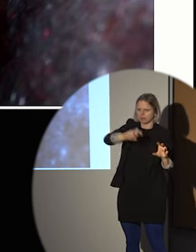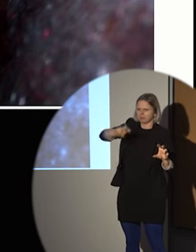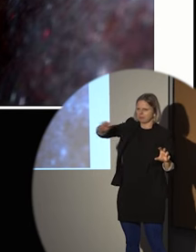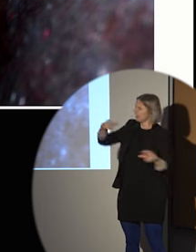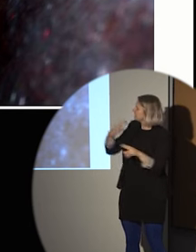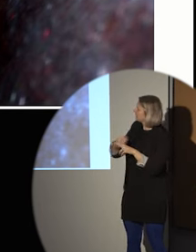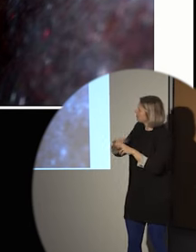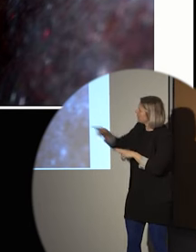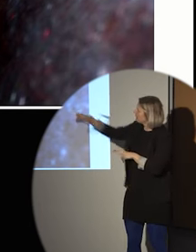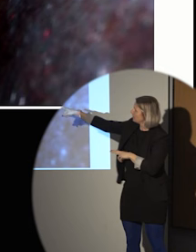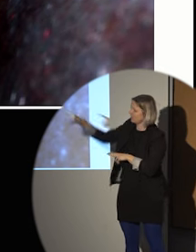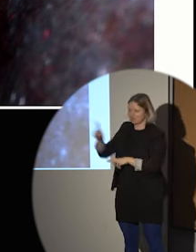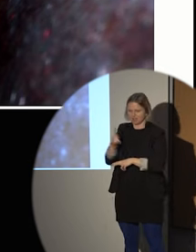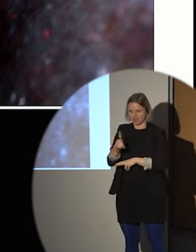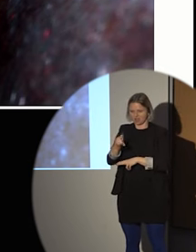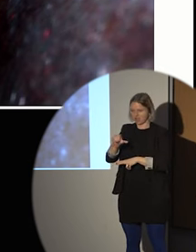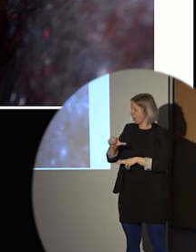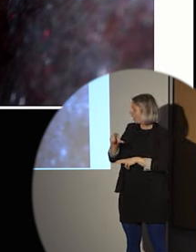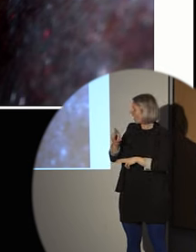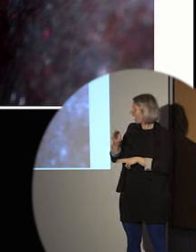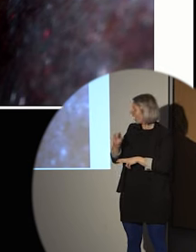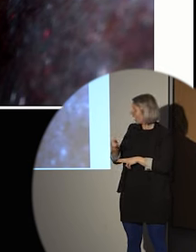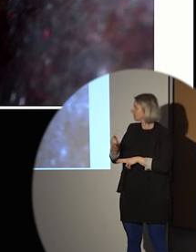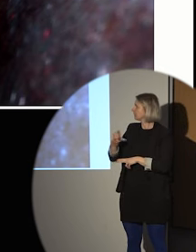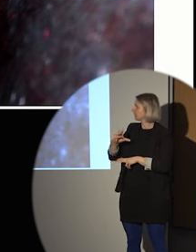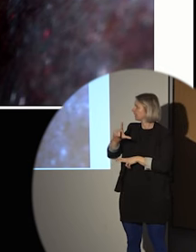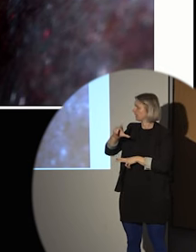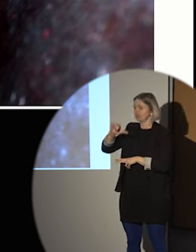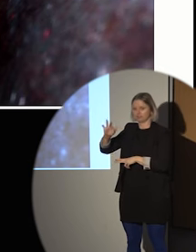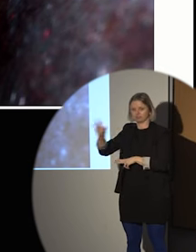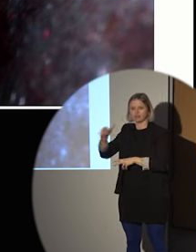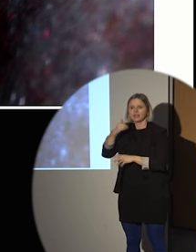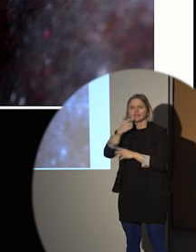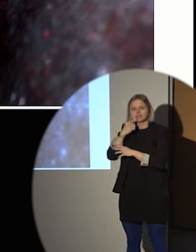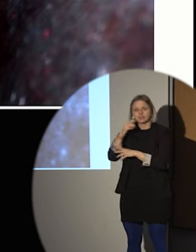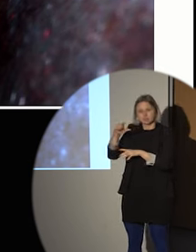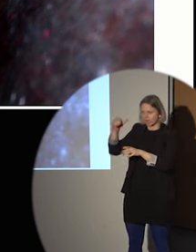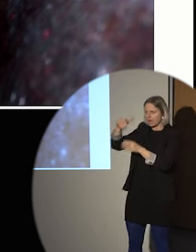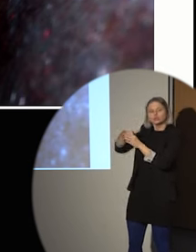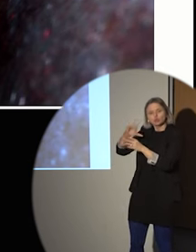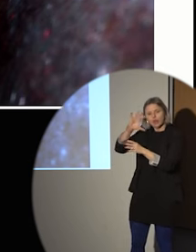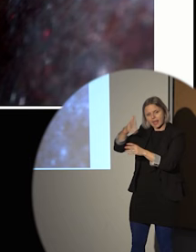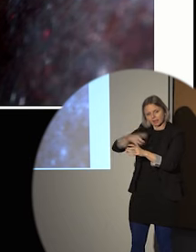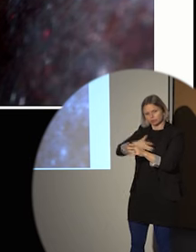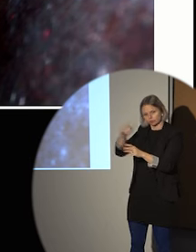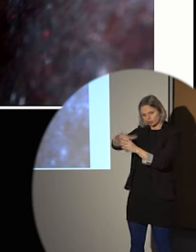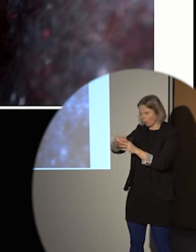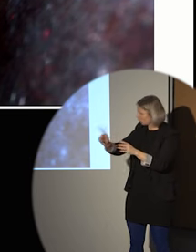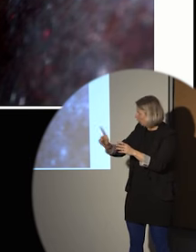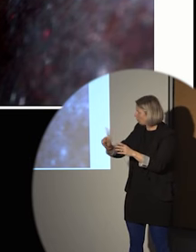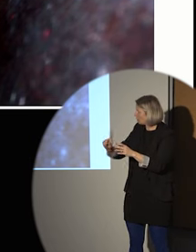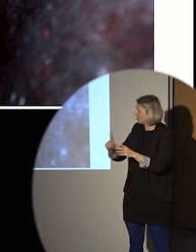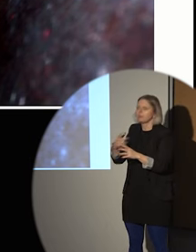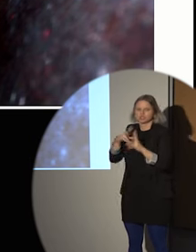Radcliffe, dans lequel le Soleil se trouve juste au bord, il n'est pas dedans, on en parlera, on expliquera pourquoi ça a un sens, ça a